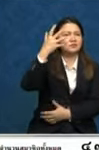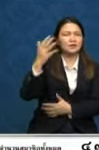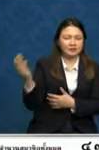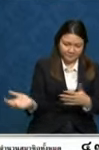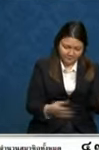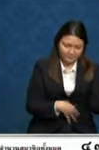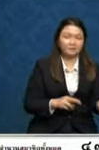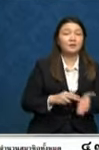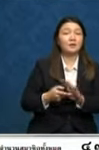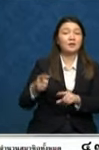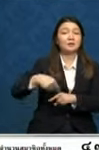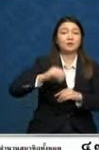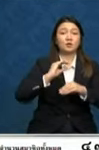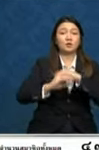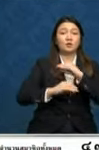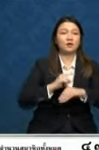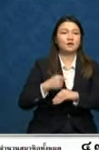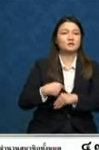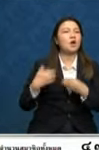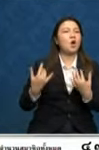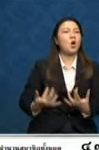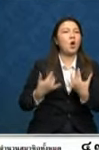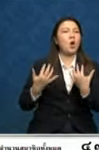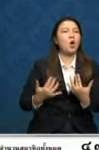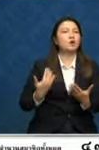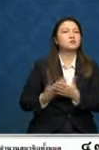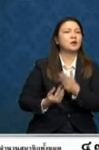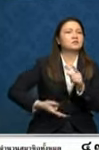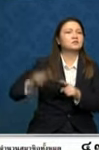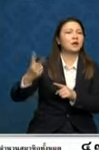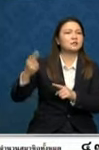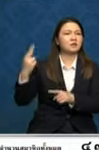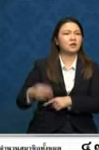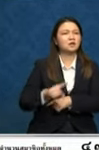ฝึกอบรมสัมมนานะครับพวกเรานั่งรอท่านตัดงบประมาณจึงตัดได้